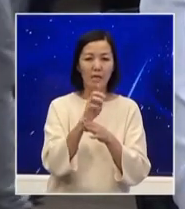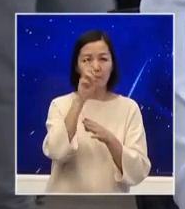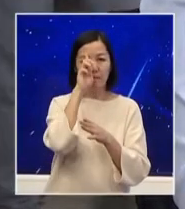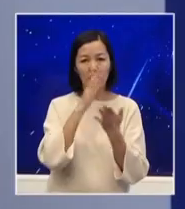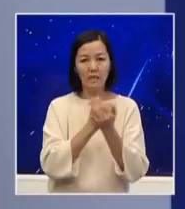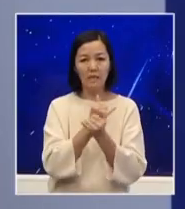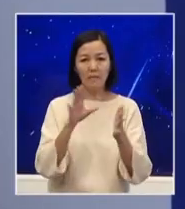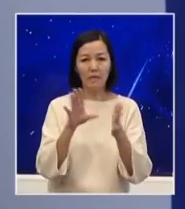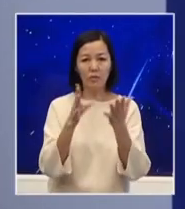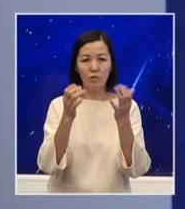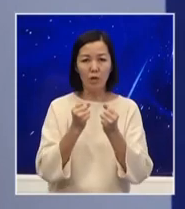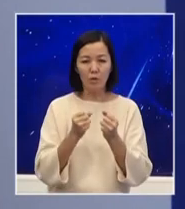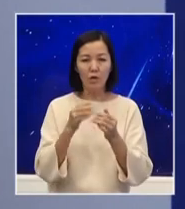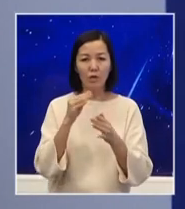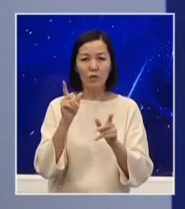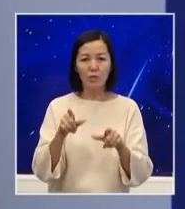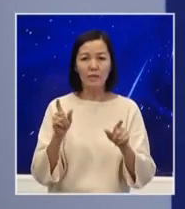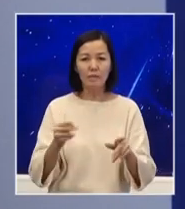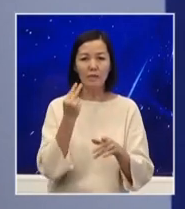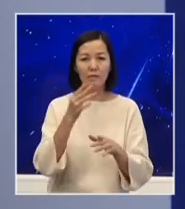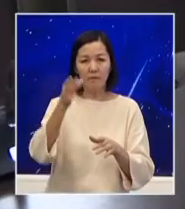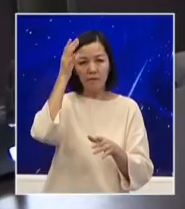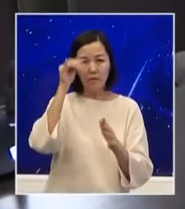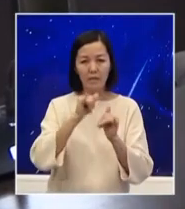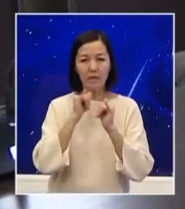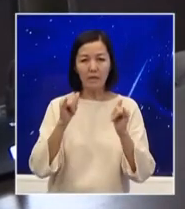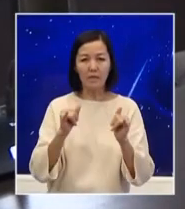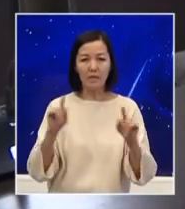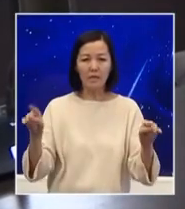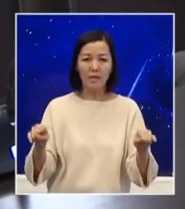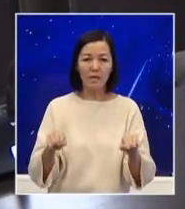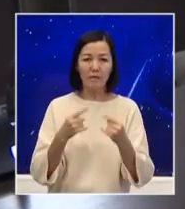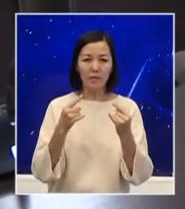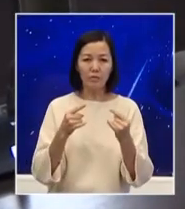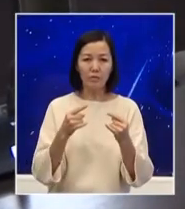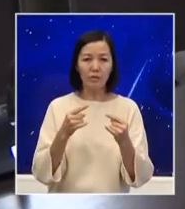мемлекеттік қызметтерді электронды түрде алу. Жетісу азаматтарын цифрландық сауаттылығын